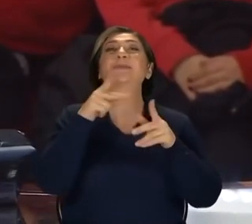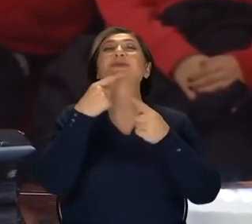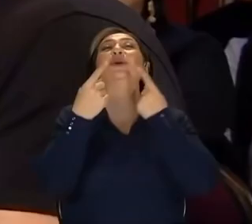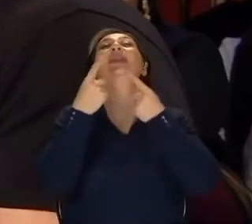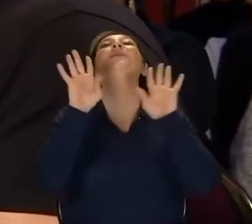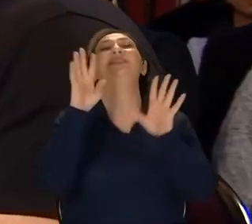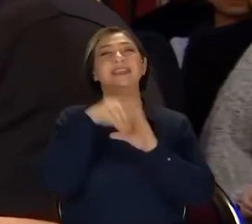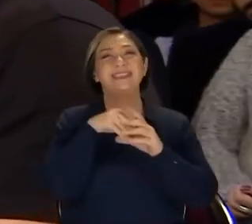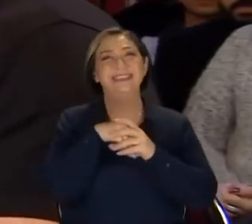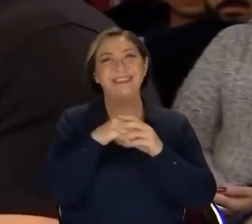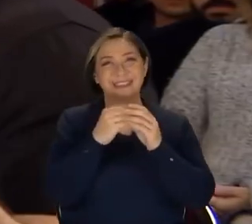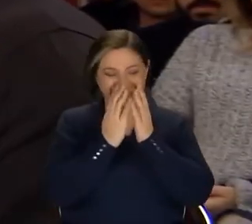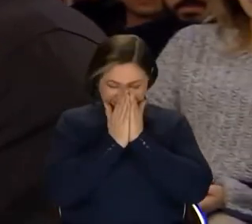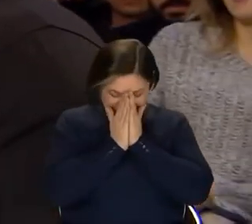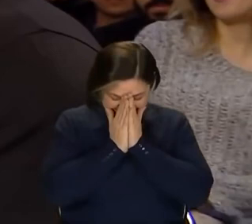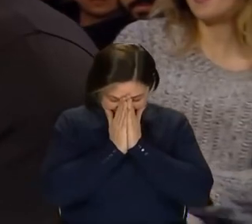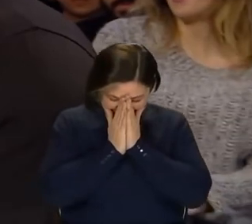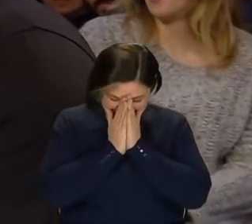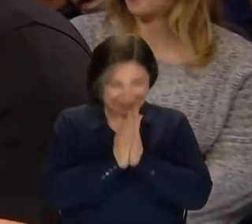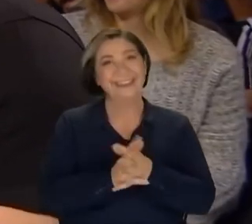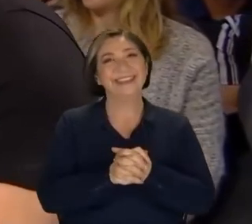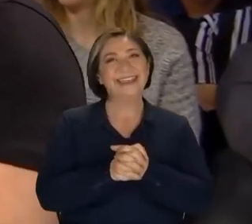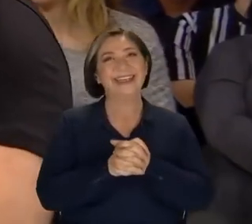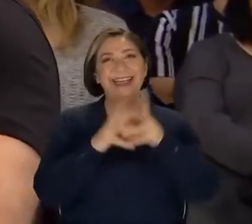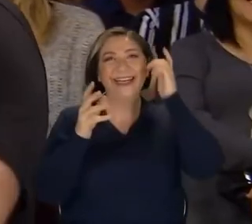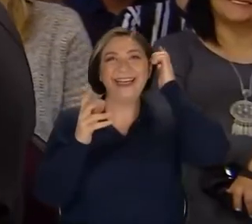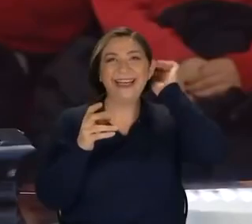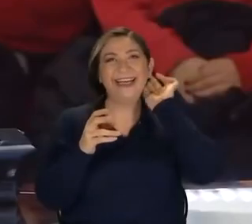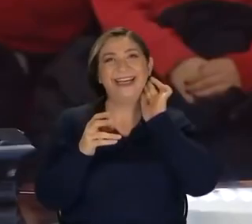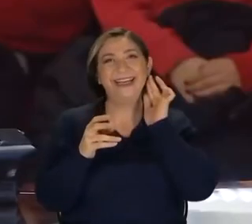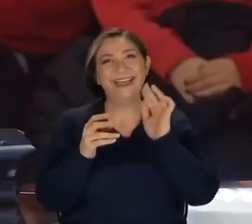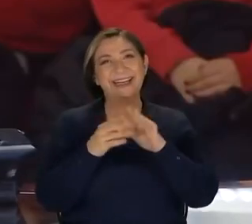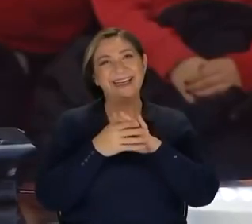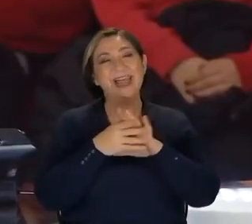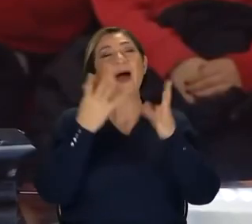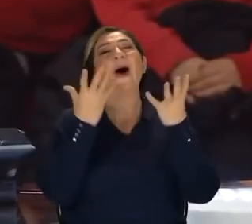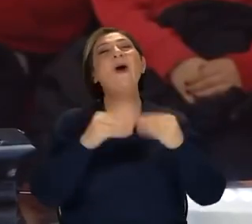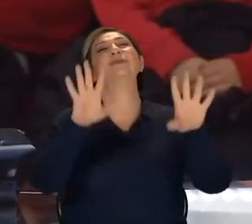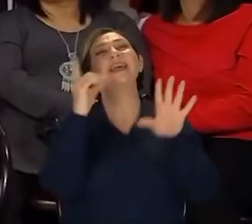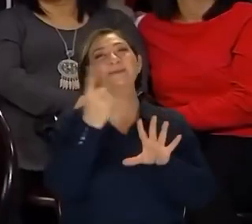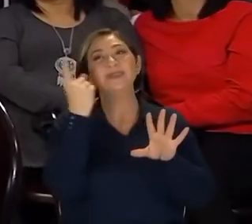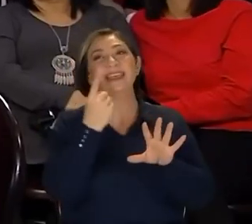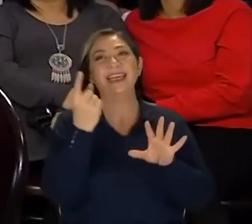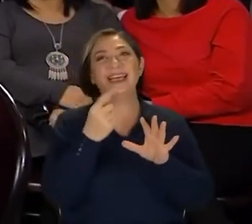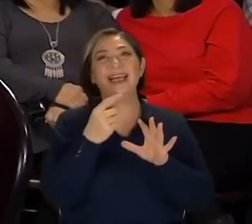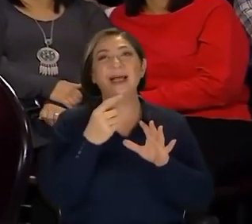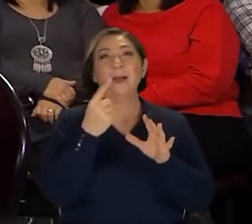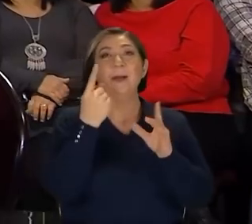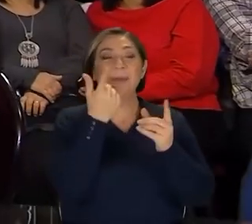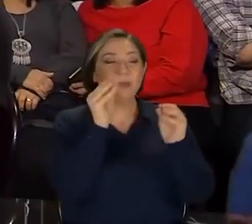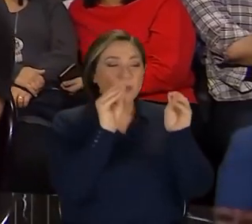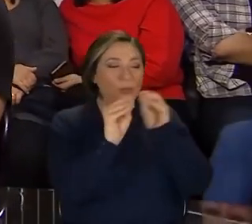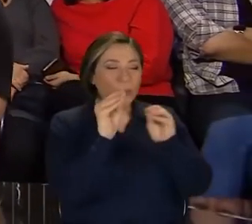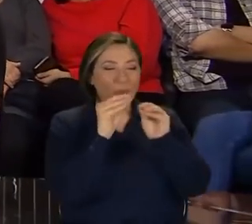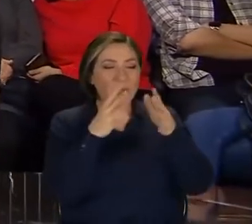Tabii. Buradan sevenlerimiz. Yani olmayacak bir şeyi gereğinden, hani bir süse